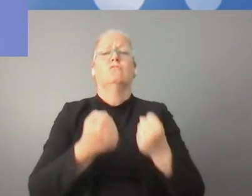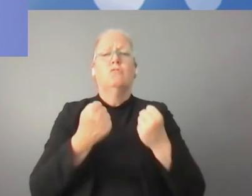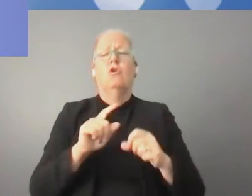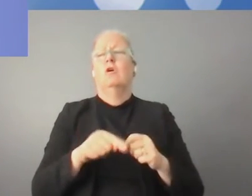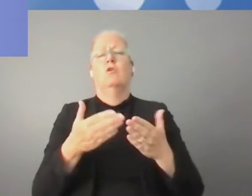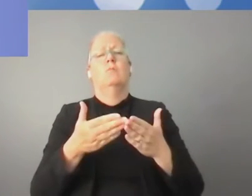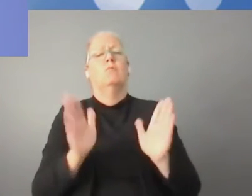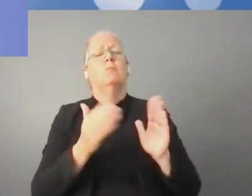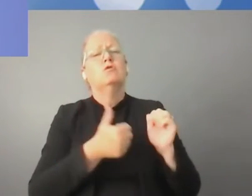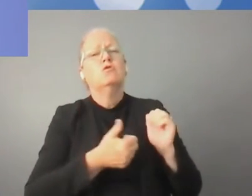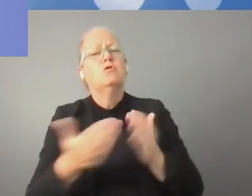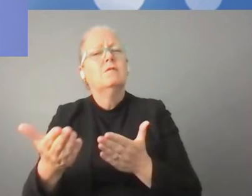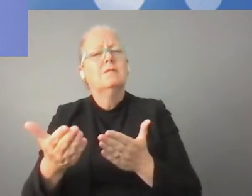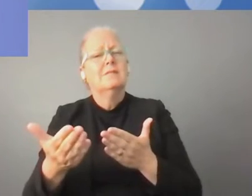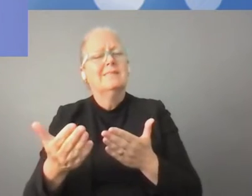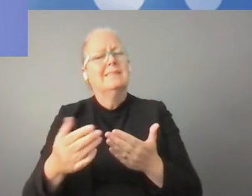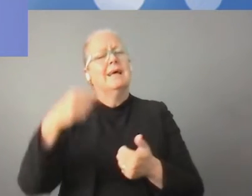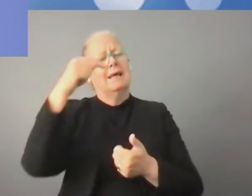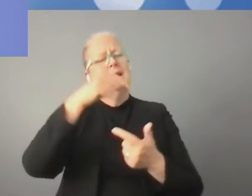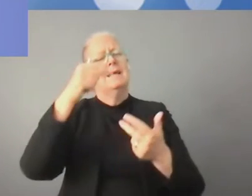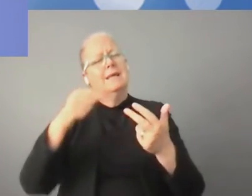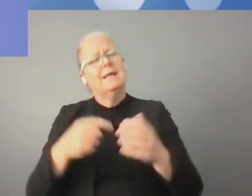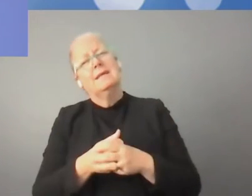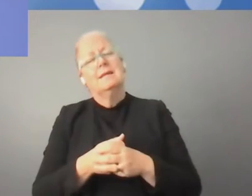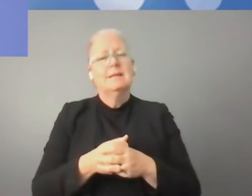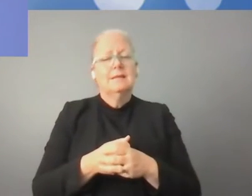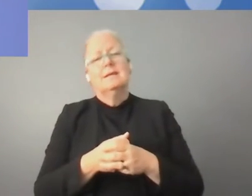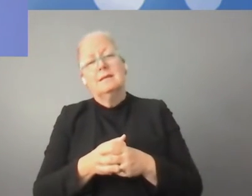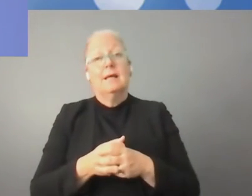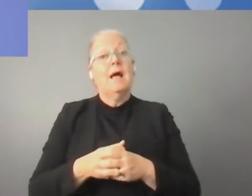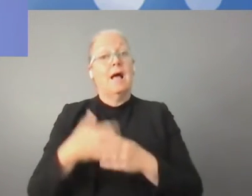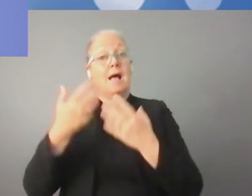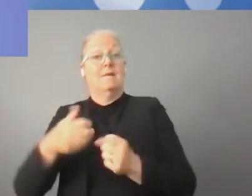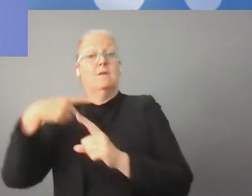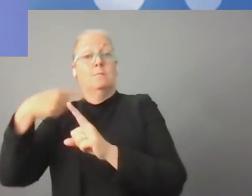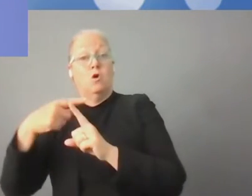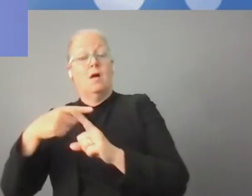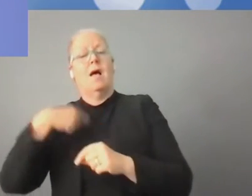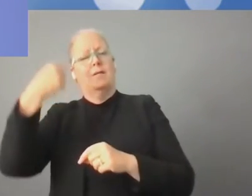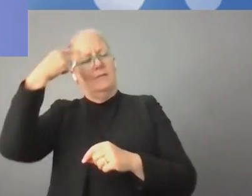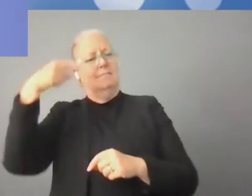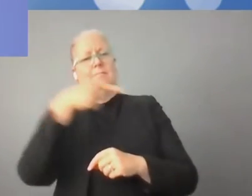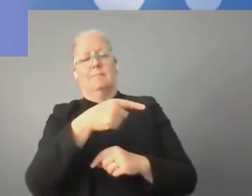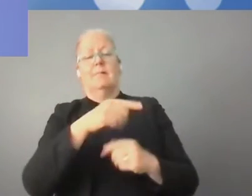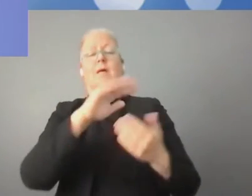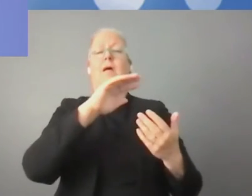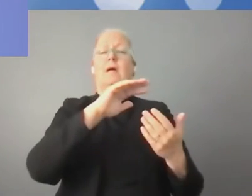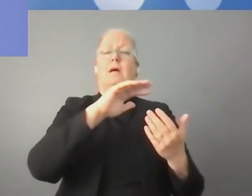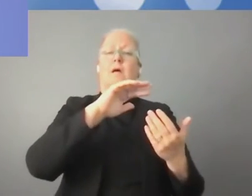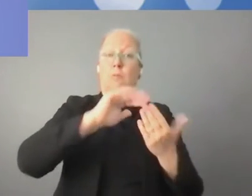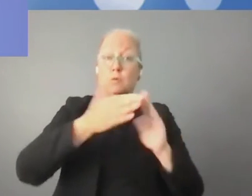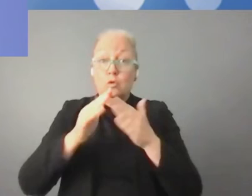например, публичные или государственные услуги, которые в большой степени прошли